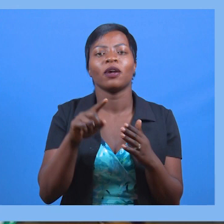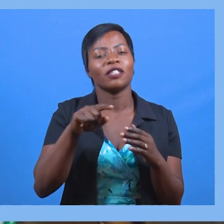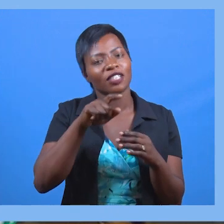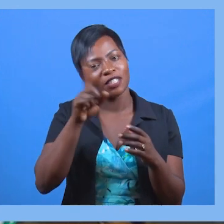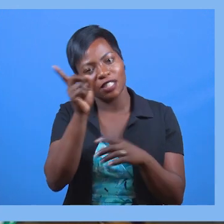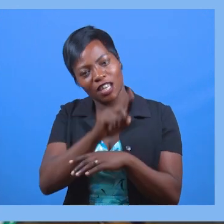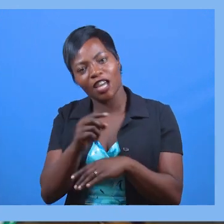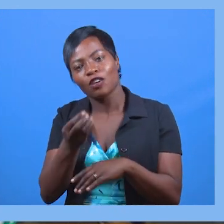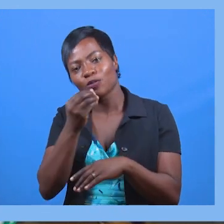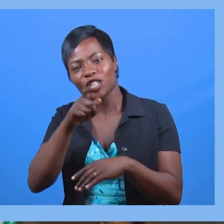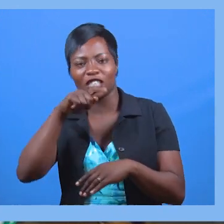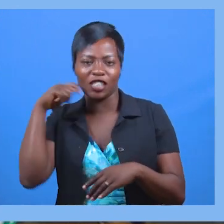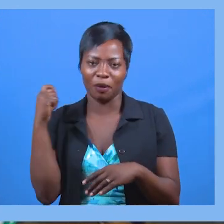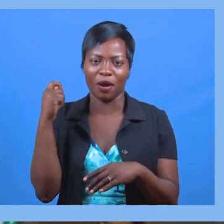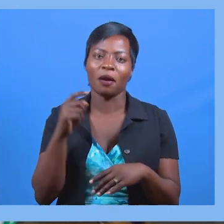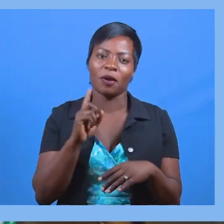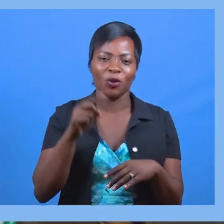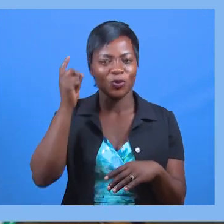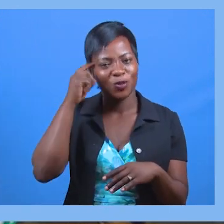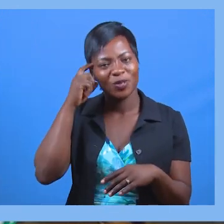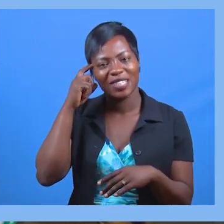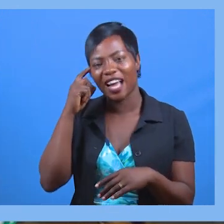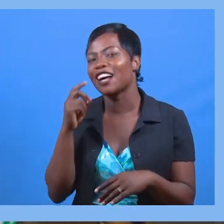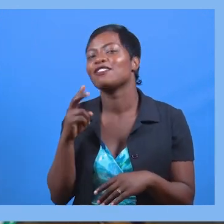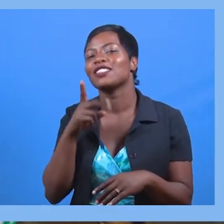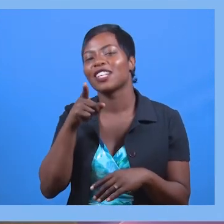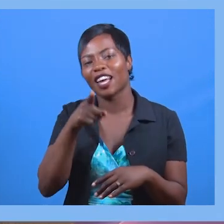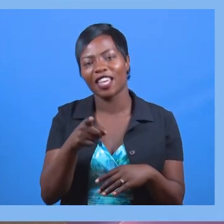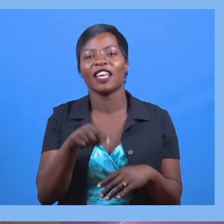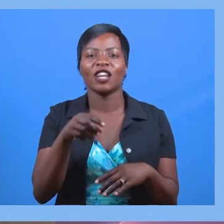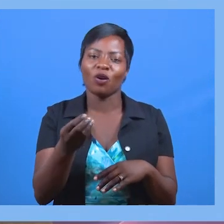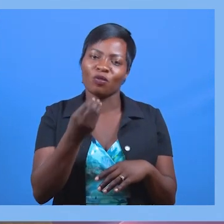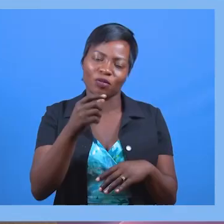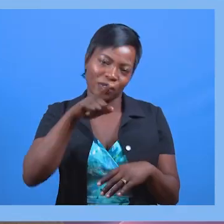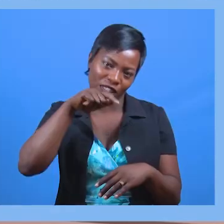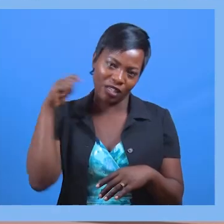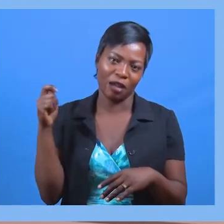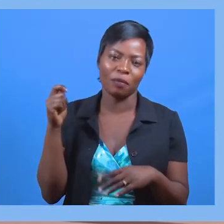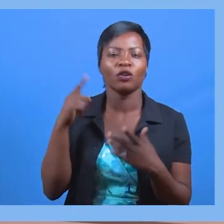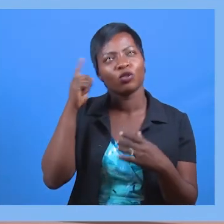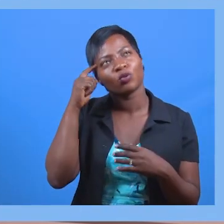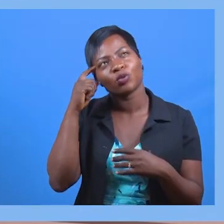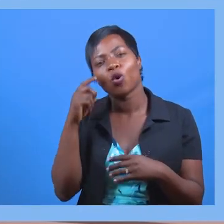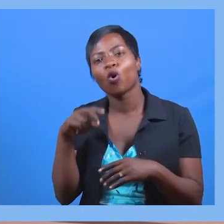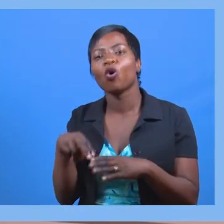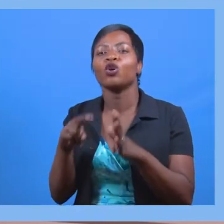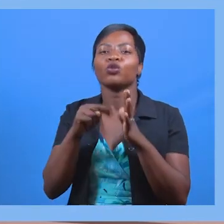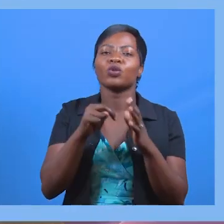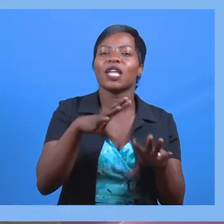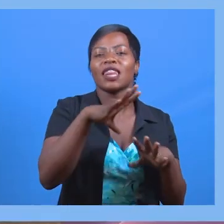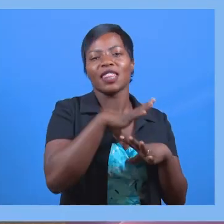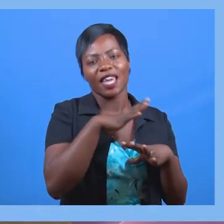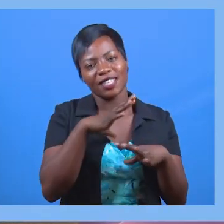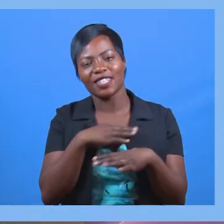nyama, iwo semienzi ingoziva kuti mazuva ayo ndo zviri kuitwa kuti musi wechipiri nemusi wechina ndo